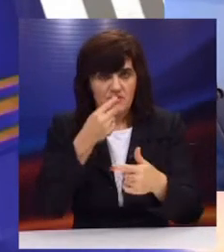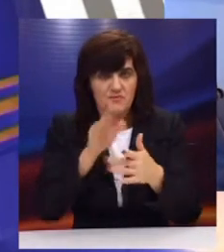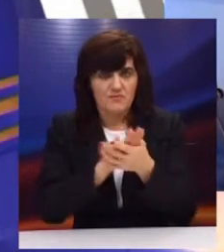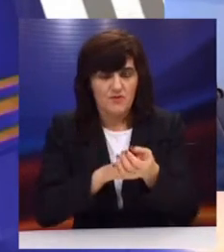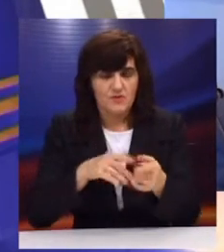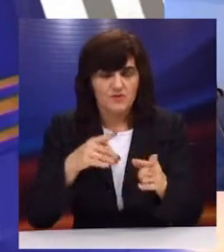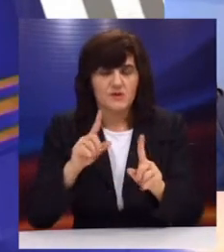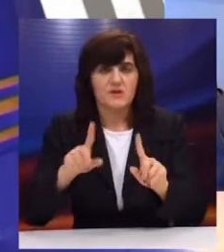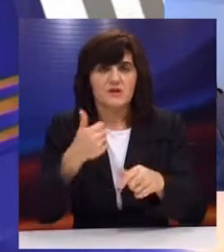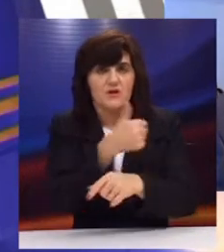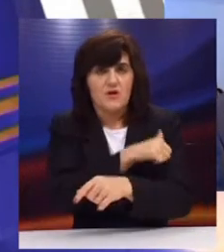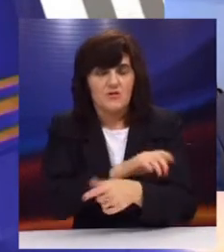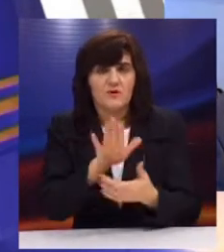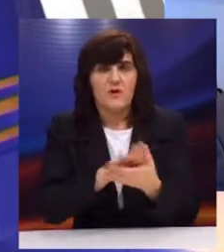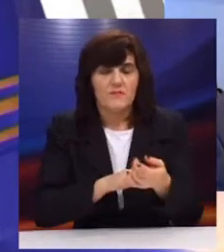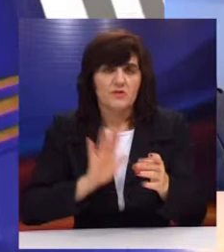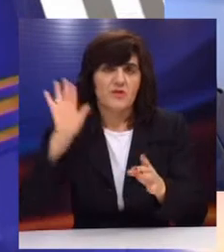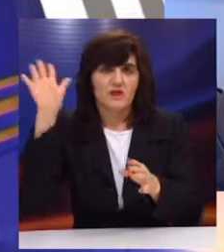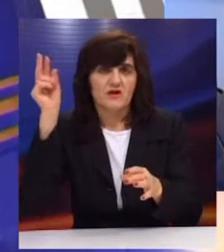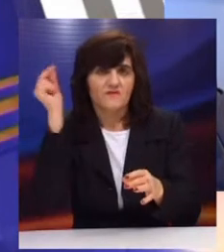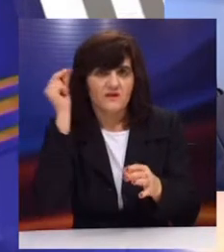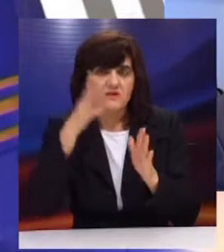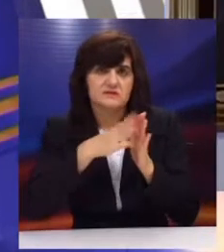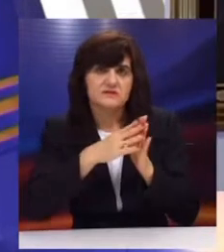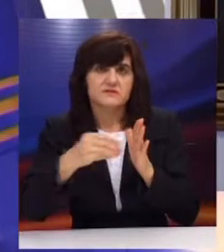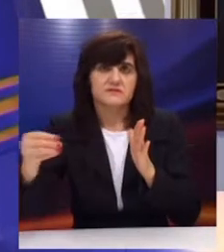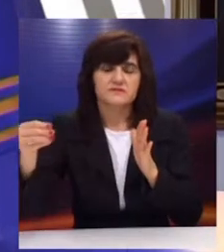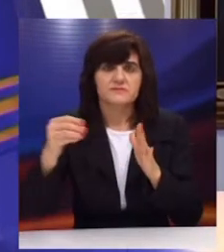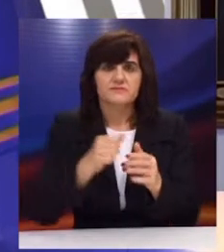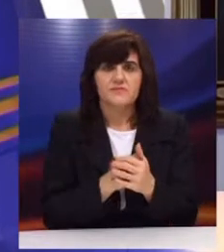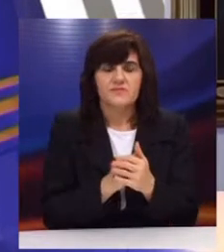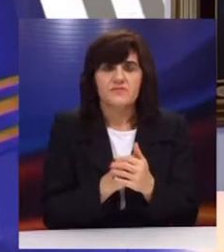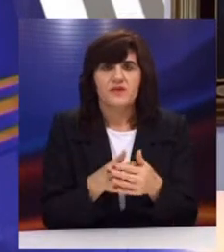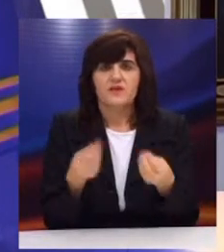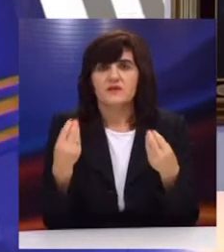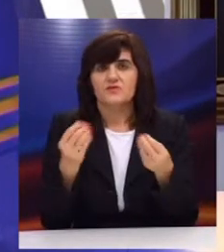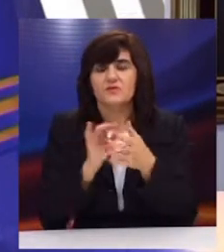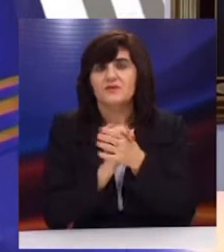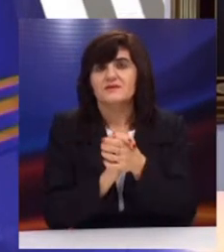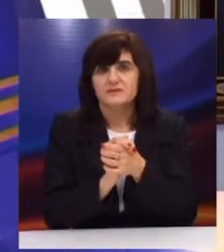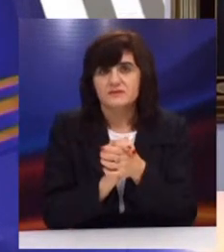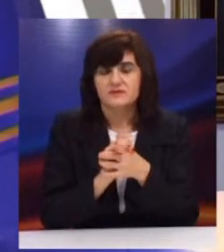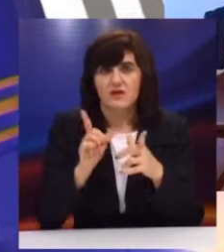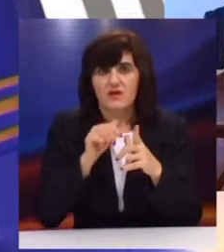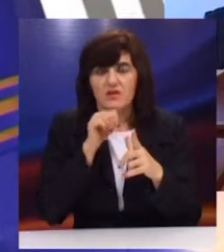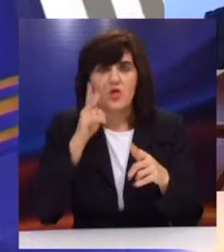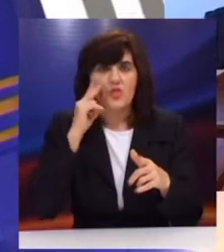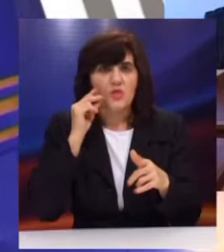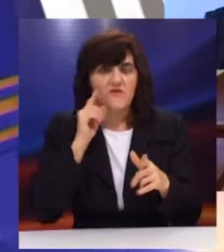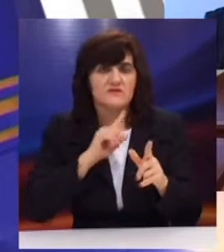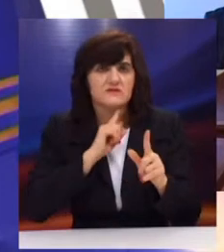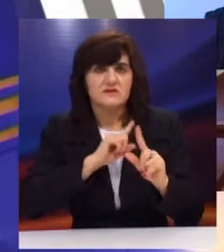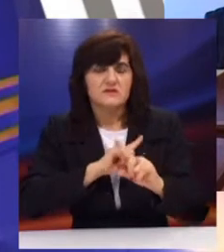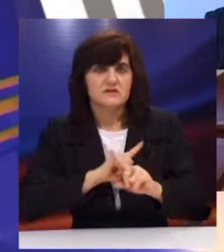vezan za javnu upravu i koristit ćemo njihovo iskustvo u tom delu. Saradnju 2 fakulteta potpomažu i Univerzitet u